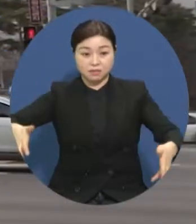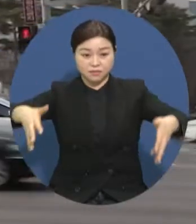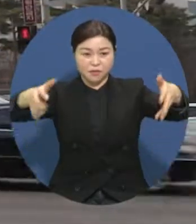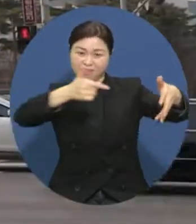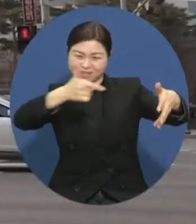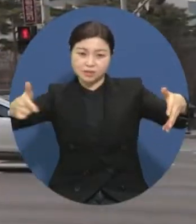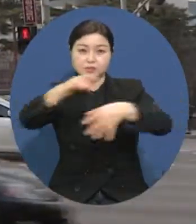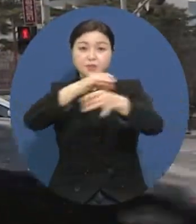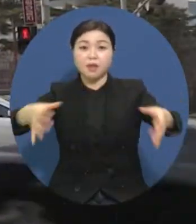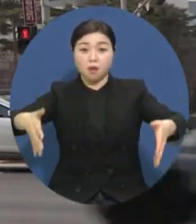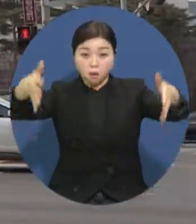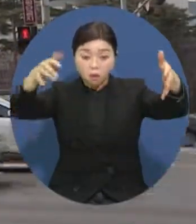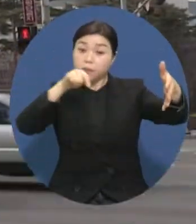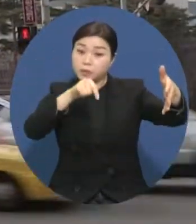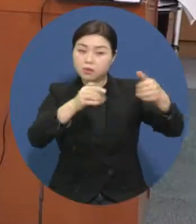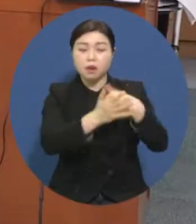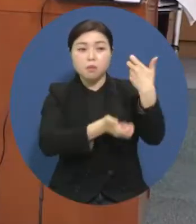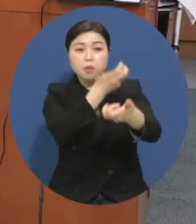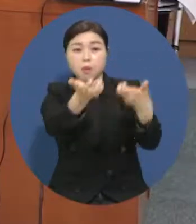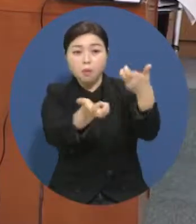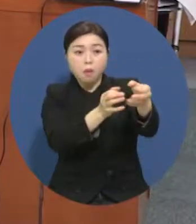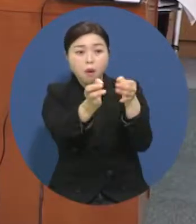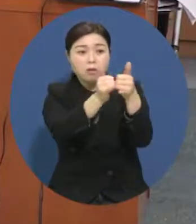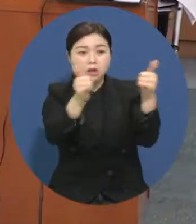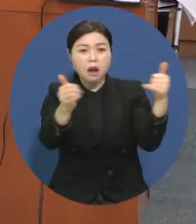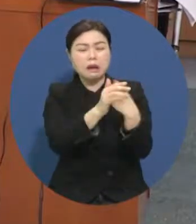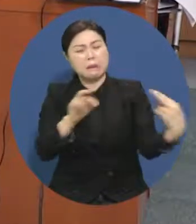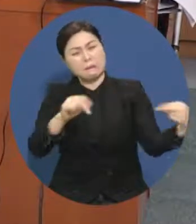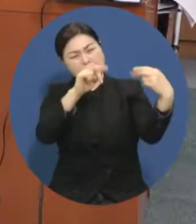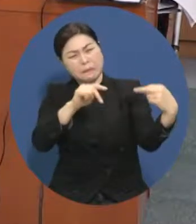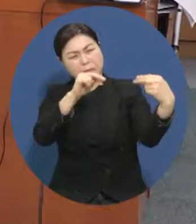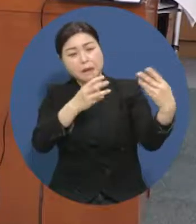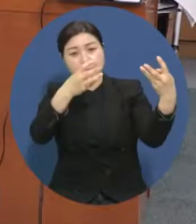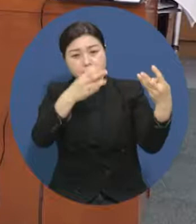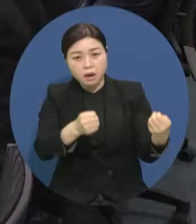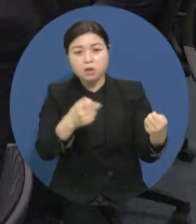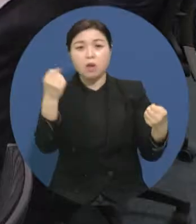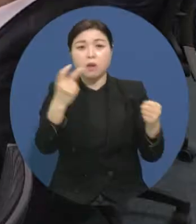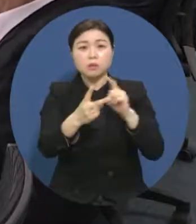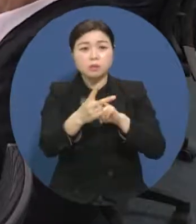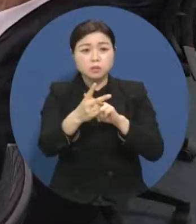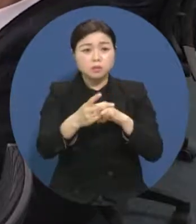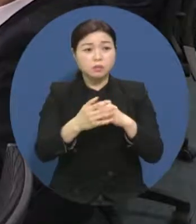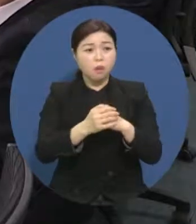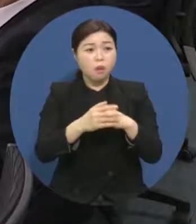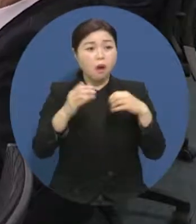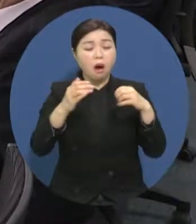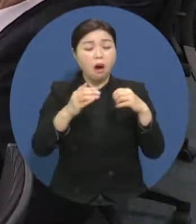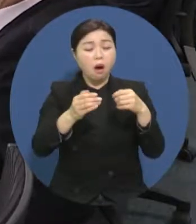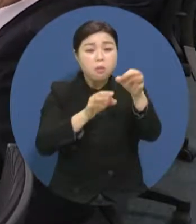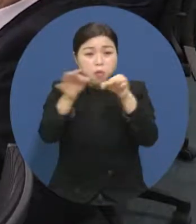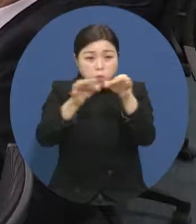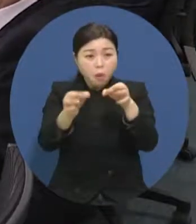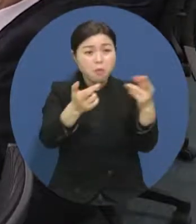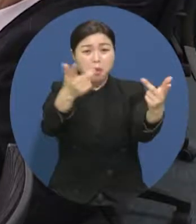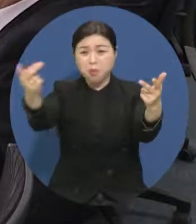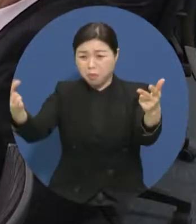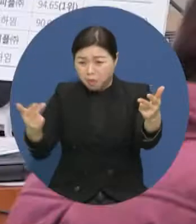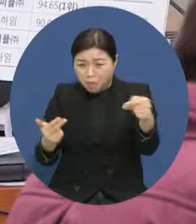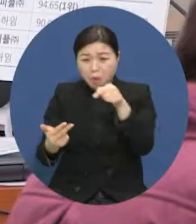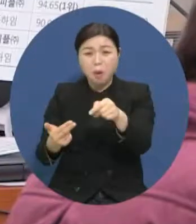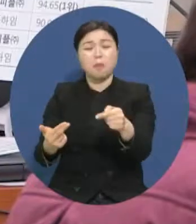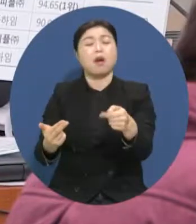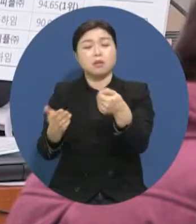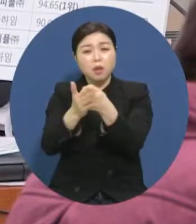초대형 쇼핑몰이지만 입점 상인과의 잦은 분쟁과 높은 공실률로 수년간 어려움을 겪어온 바 있습니다.